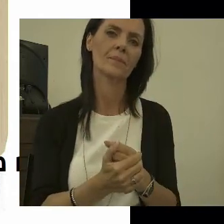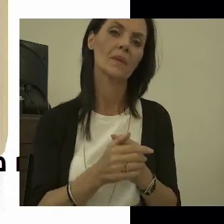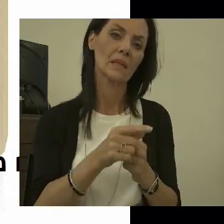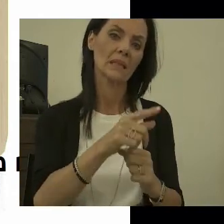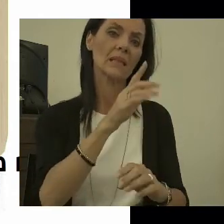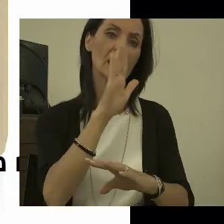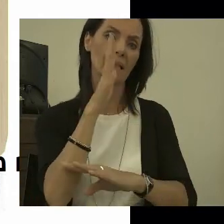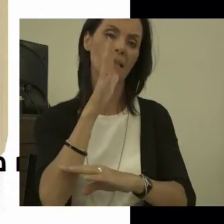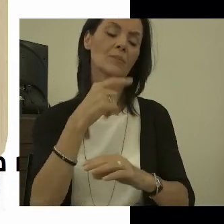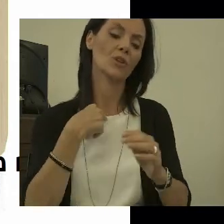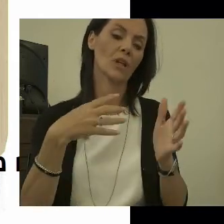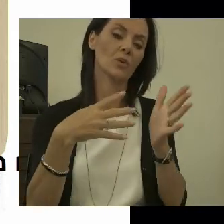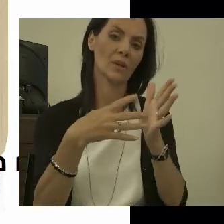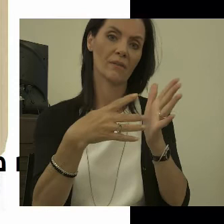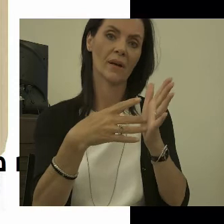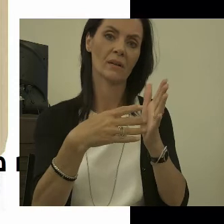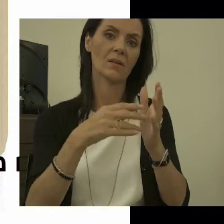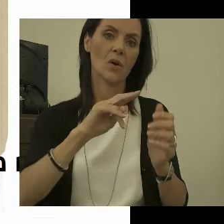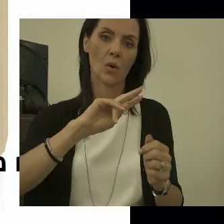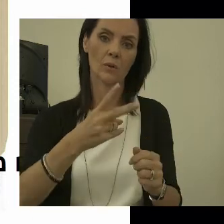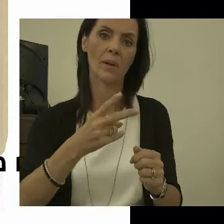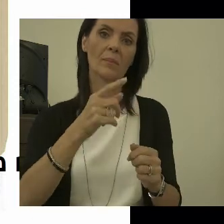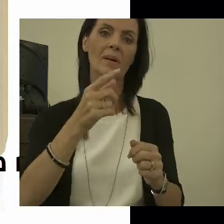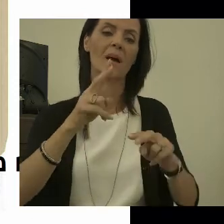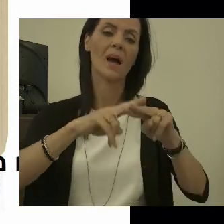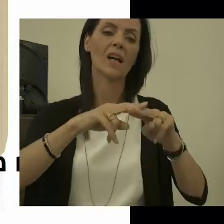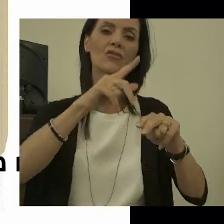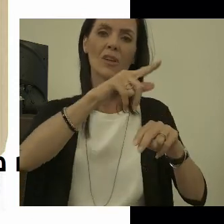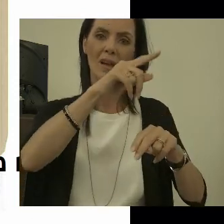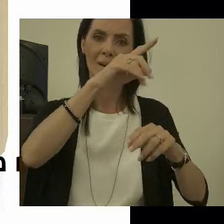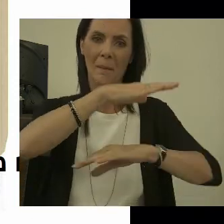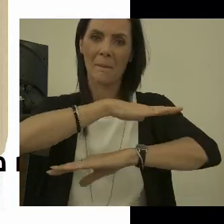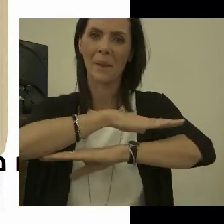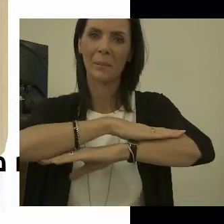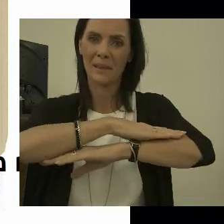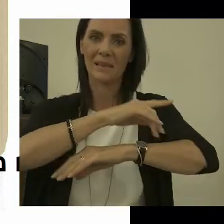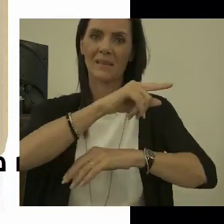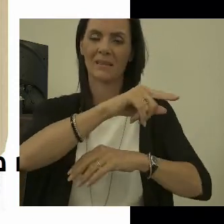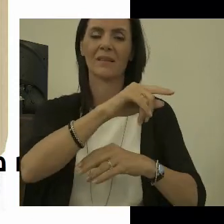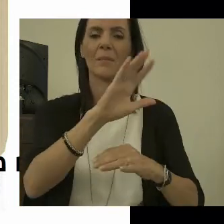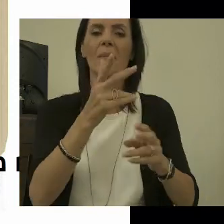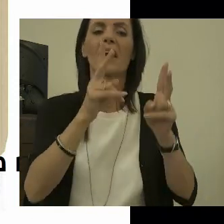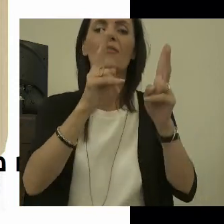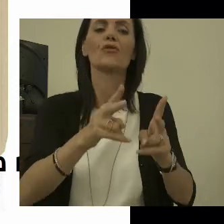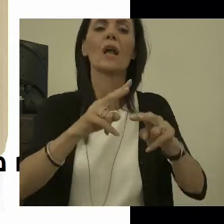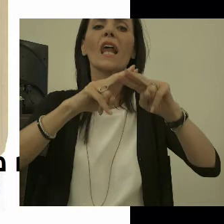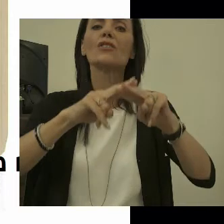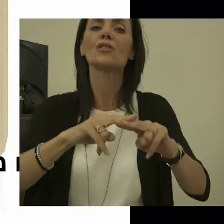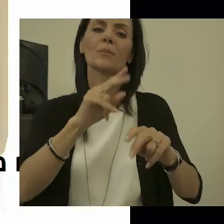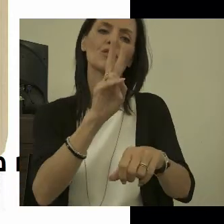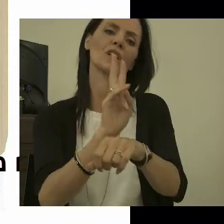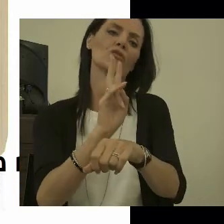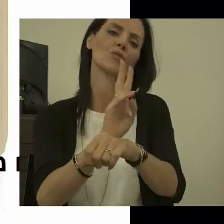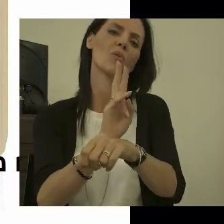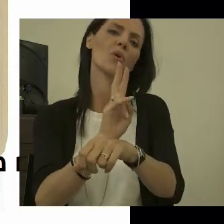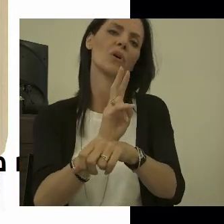ואלה עצים שאנחנו נבחן שוב, אחרי שהמרפסת תרד, בפינצטה, מה אפשר עוד להשאיר כדי לשמר כמה